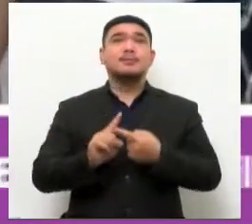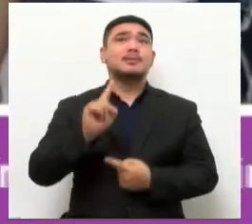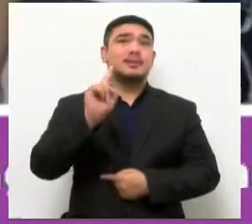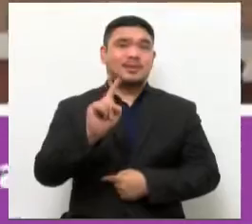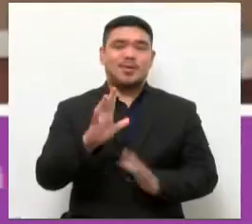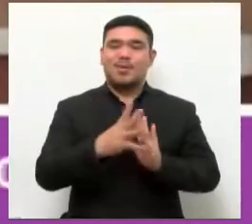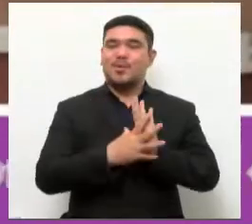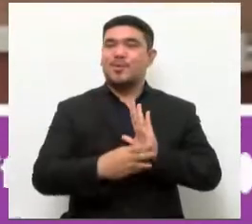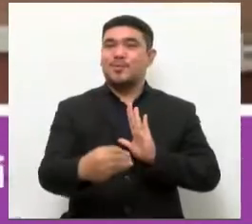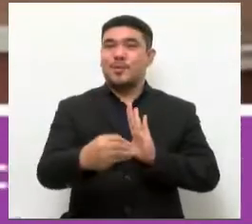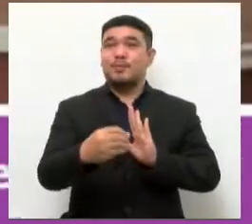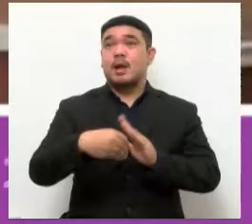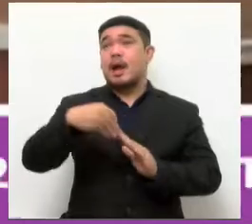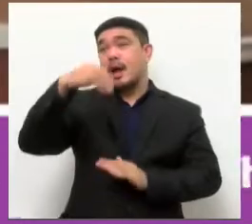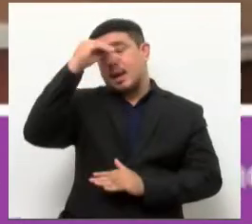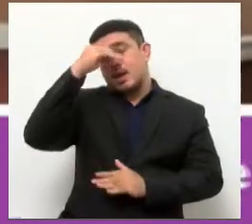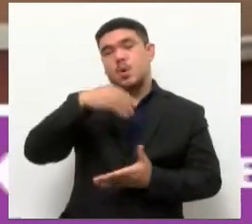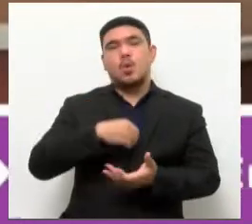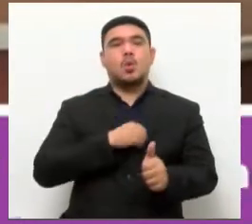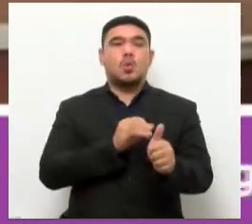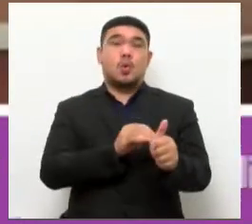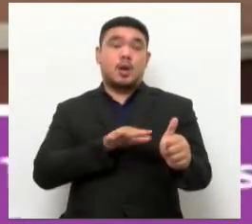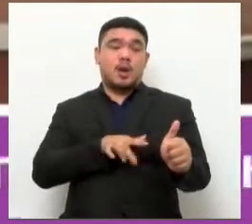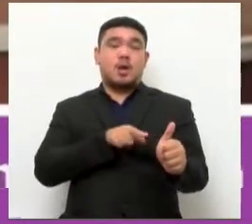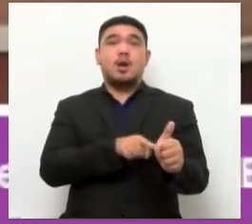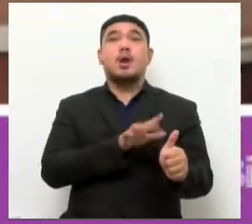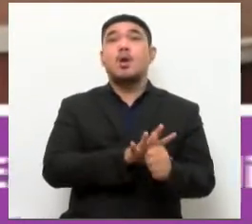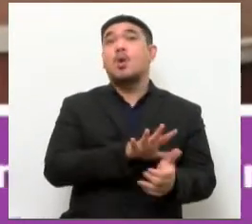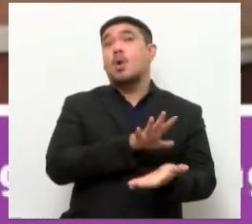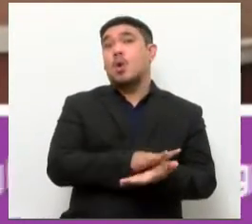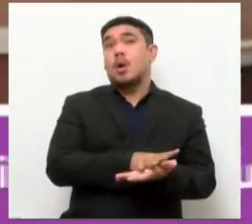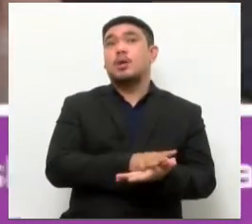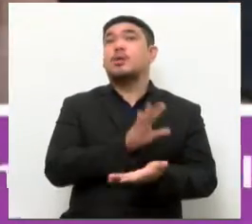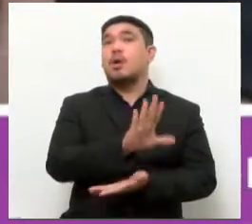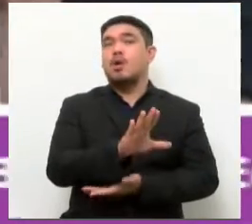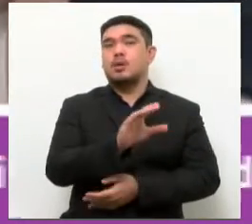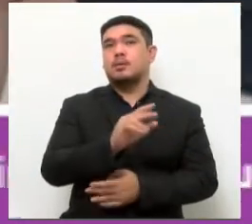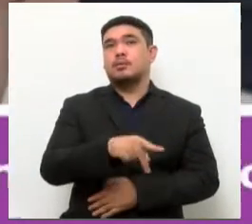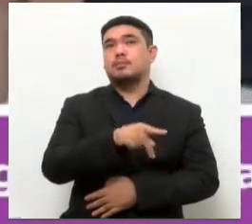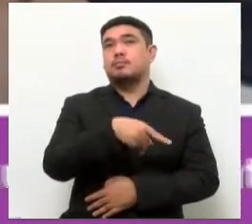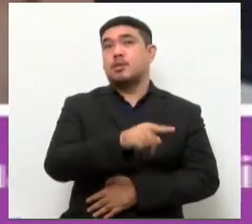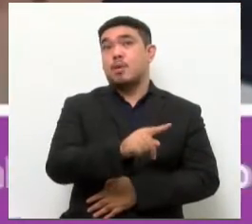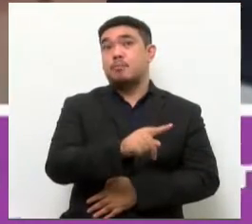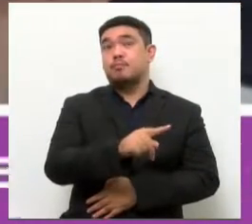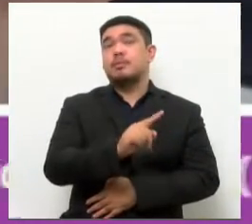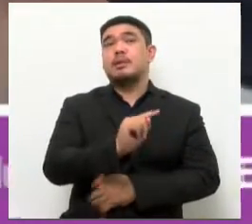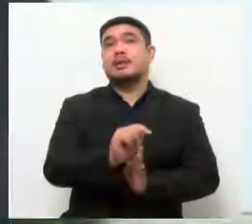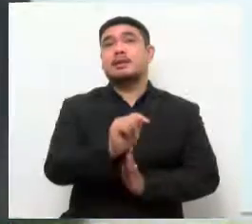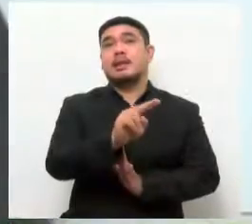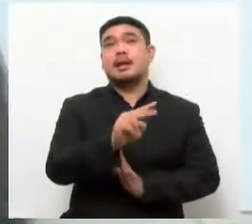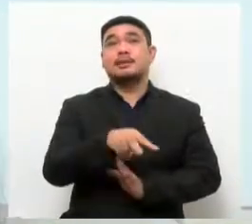รมเชิงปฏิบัติการให้แก่โรงเรียนแกนนำในสังกัดสำนักงานเขตพื้นที่การศึกษาประถมศึกษาตากเขต